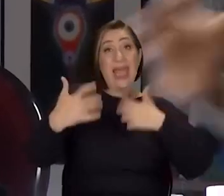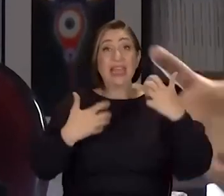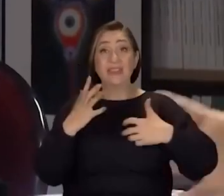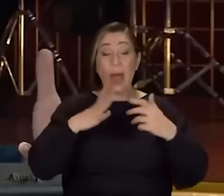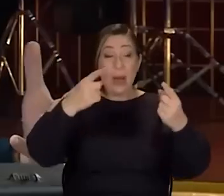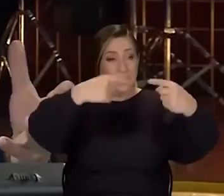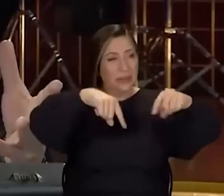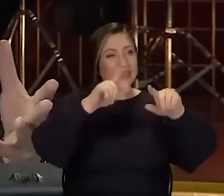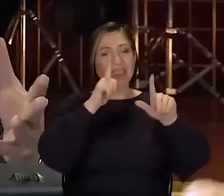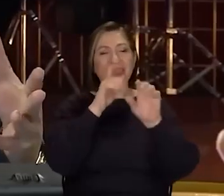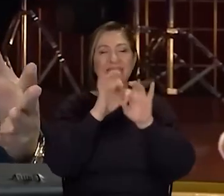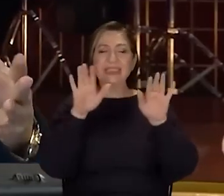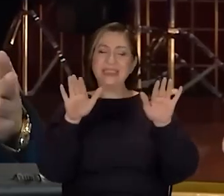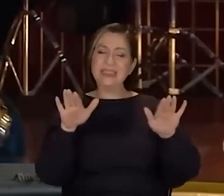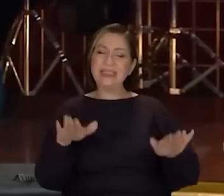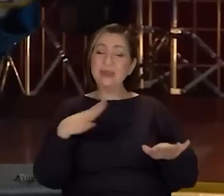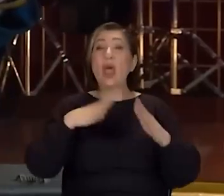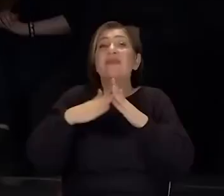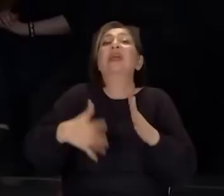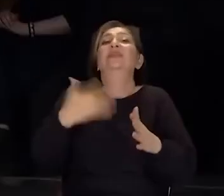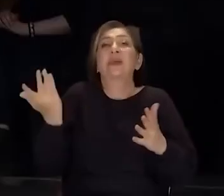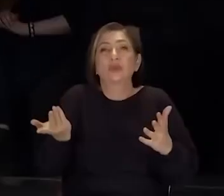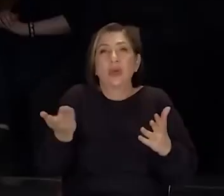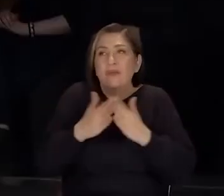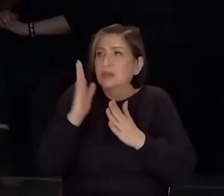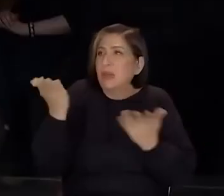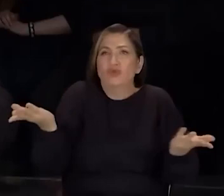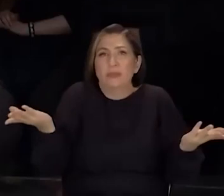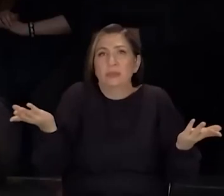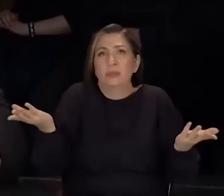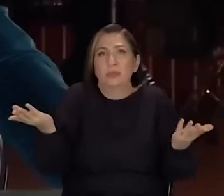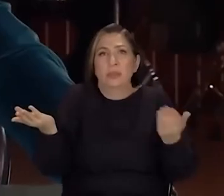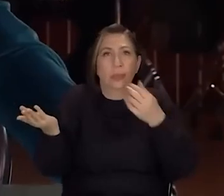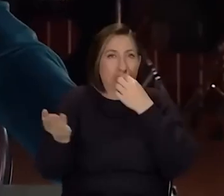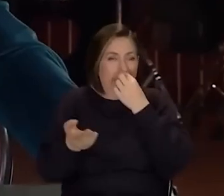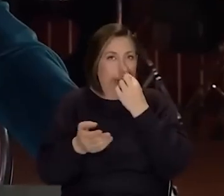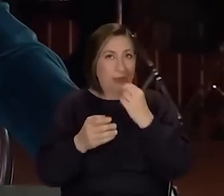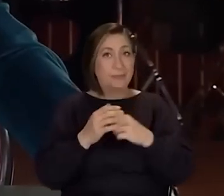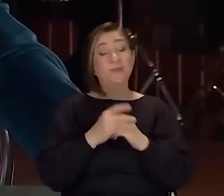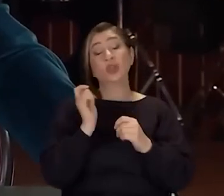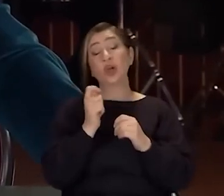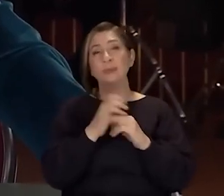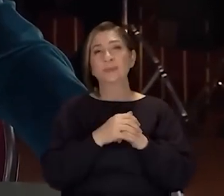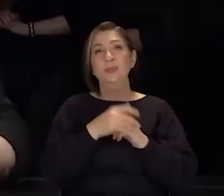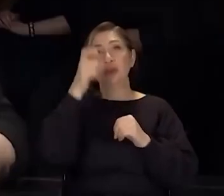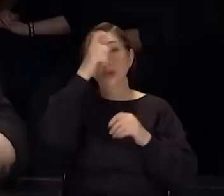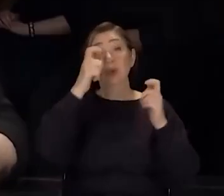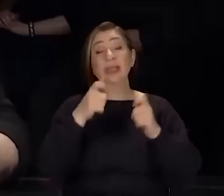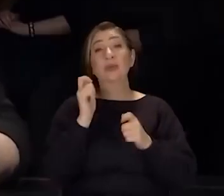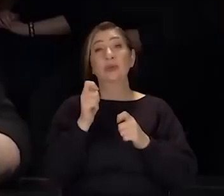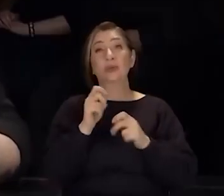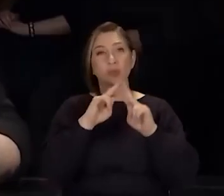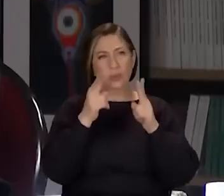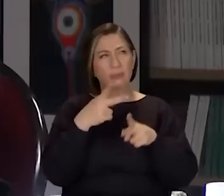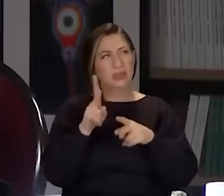ama etrafta sükunet istiyorsun. Evde istemiyor insanı. Evde isteme. Ne yapacağım evde? Aynen. Yani. Zor. Türkiye'de. Öyle dükkan